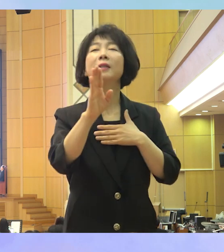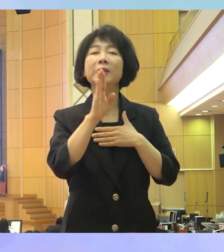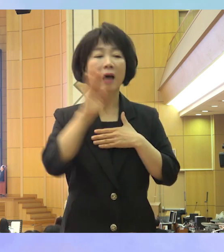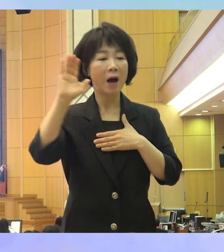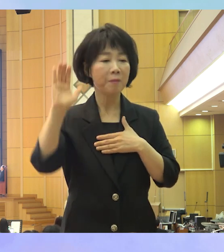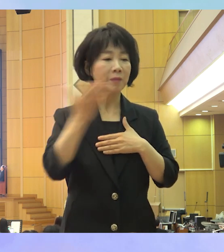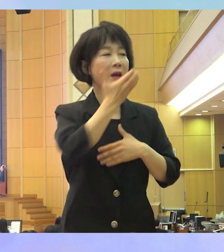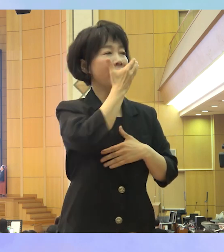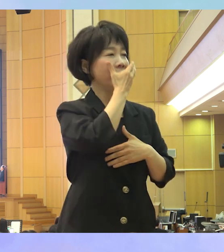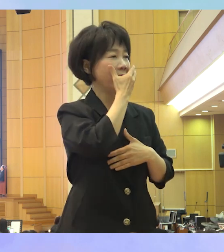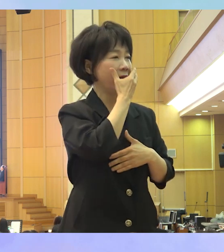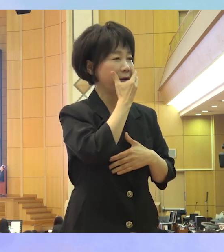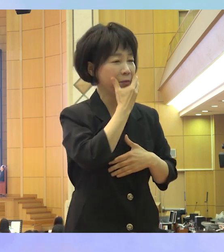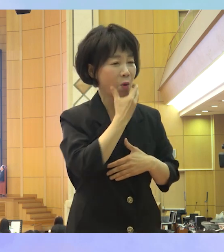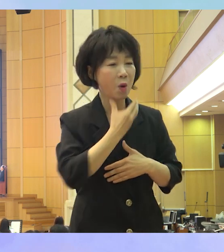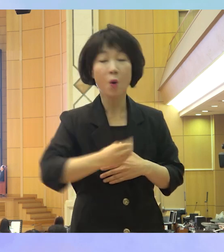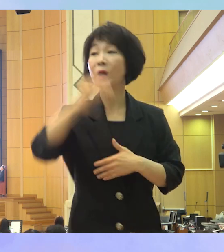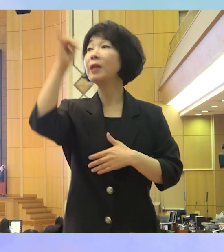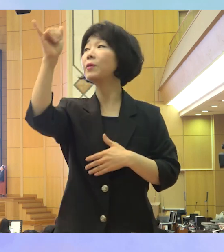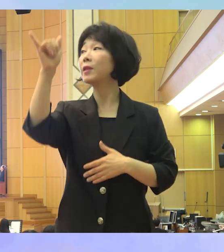가정에 참된